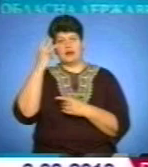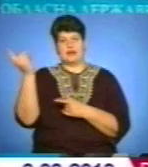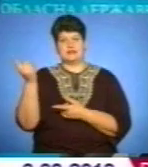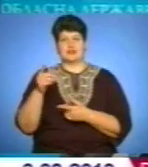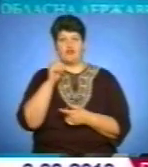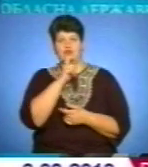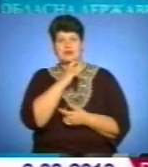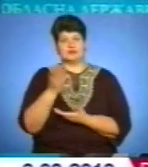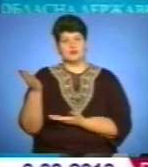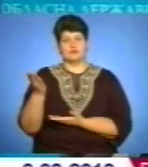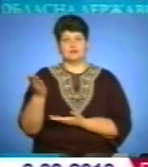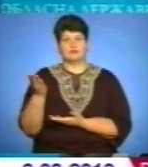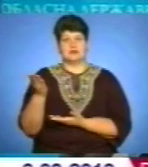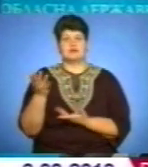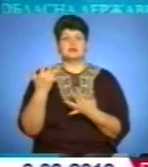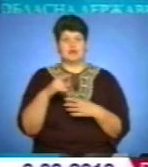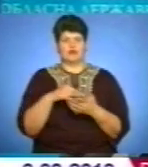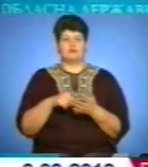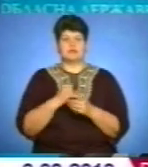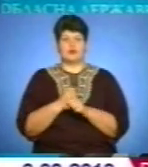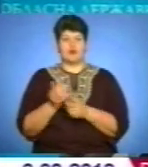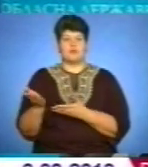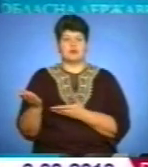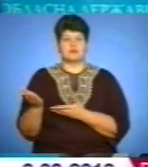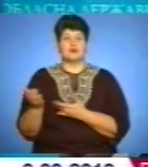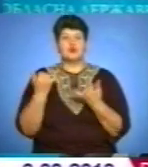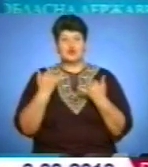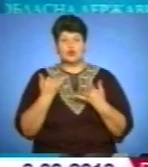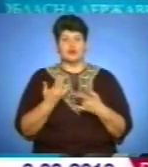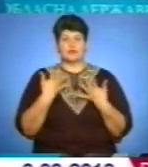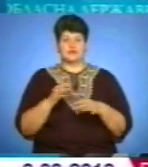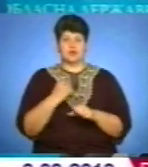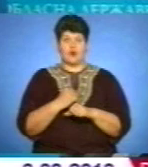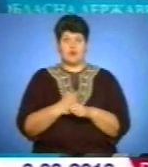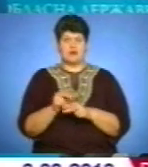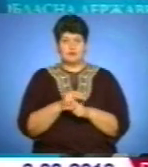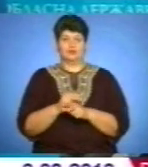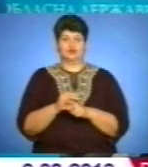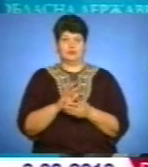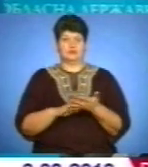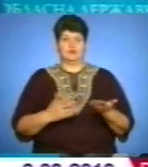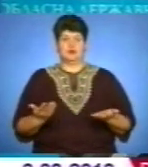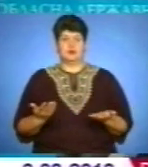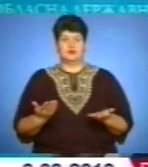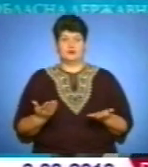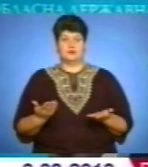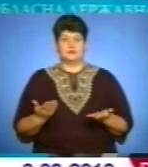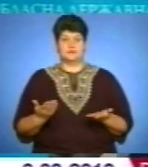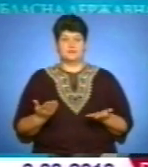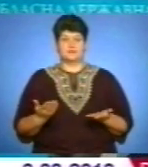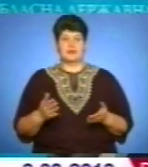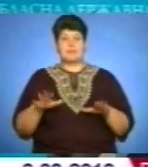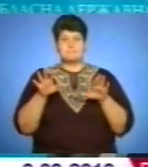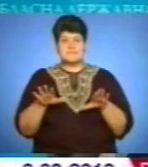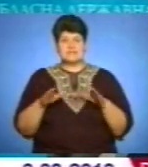вінничан особливо, скільки в місті робиться. Вже навіть сьогодні вони це вже роблять, ремонтують і так далі. Все-таки